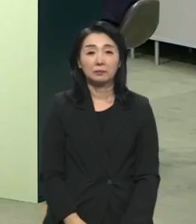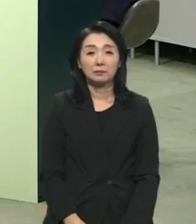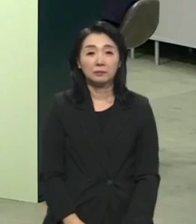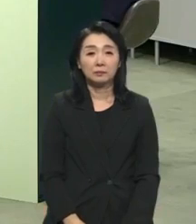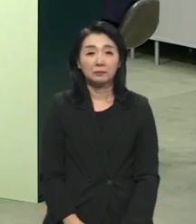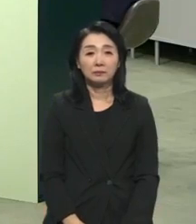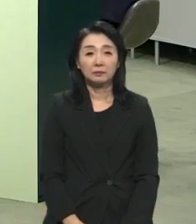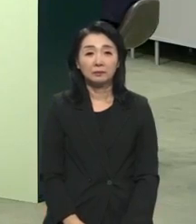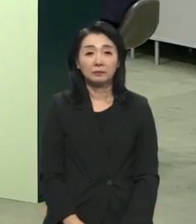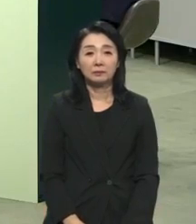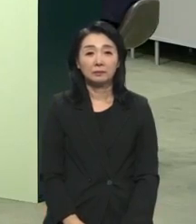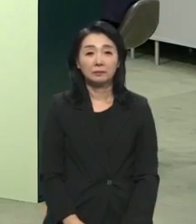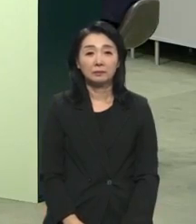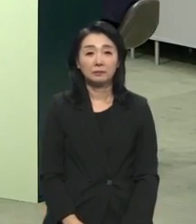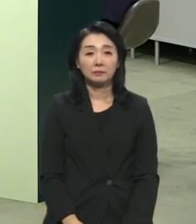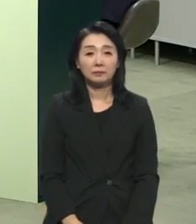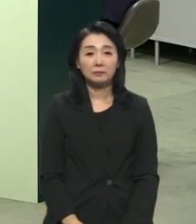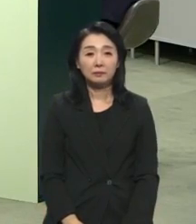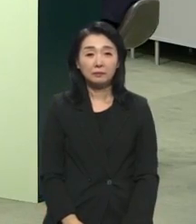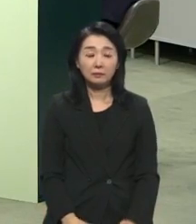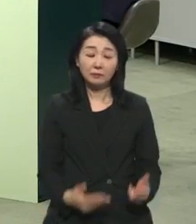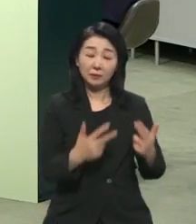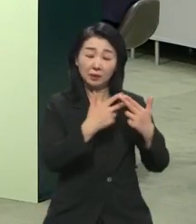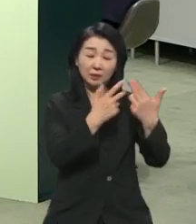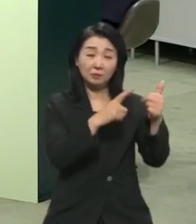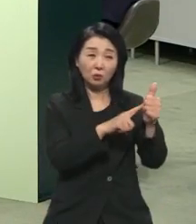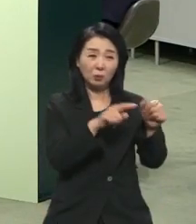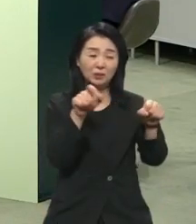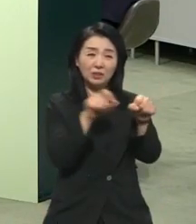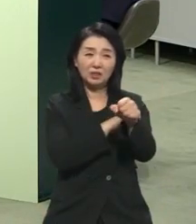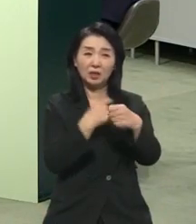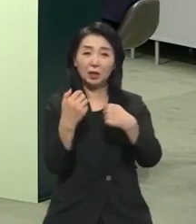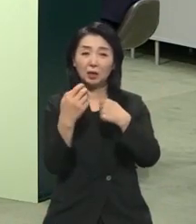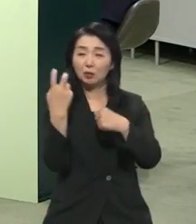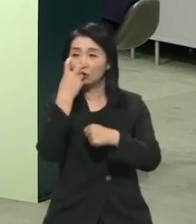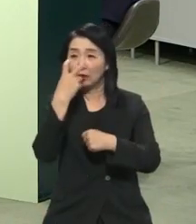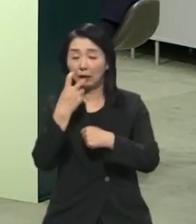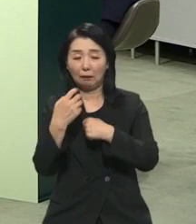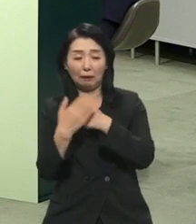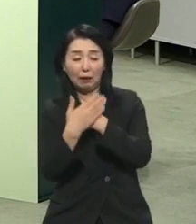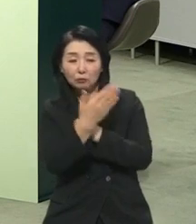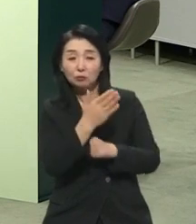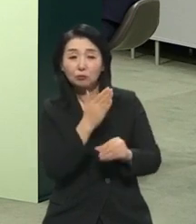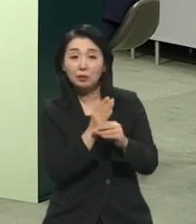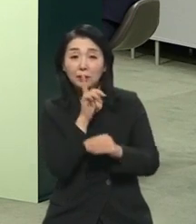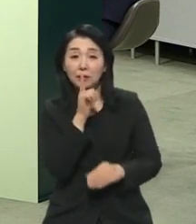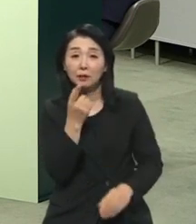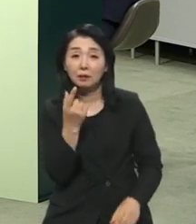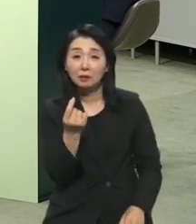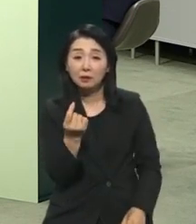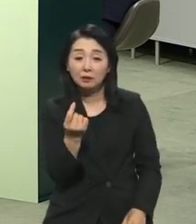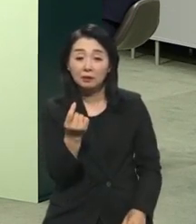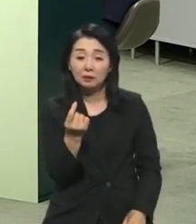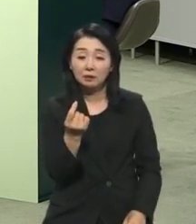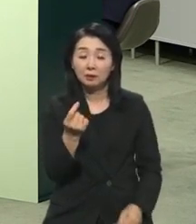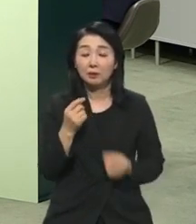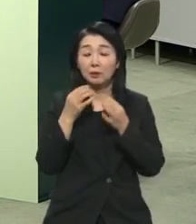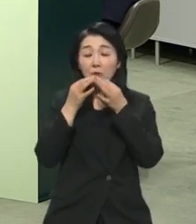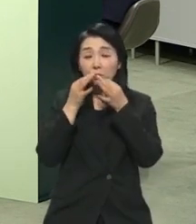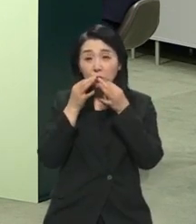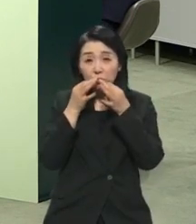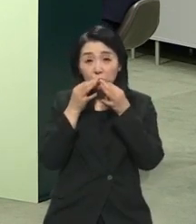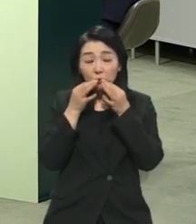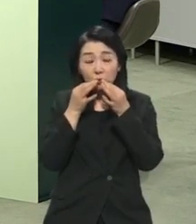자 여당에서는 이재명 대표가 특혜 수사를 받고 있다라고 또 이야기를 하는데 토요일에도 갔고